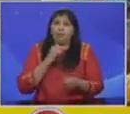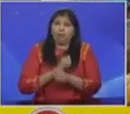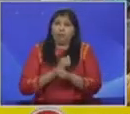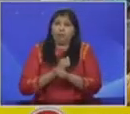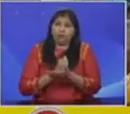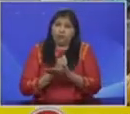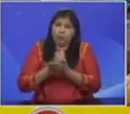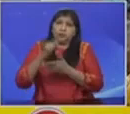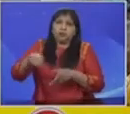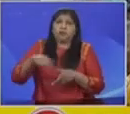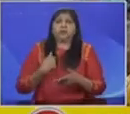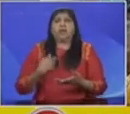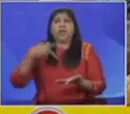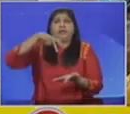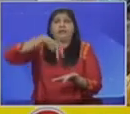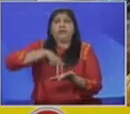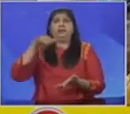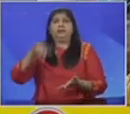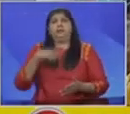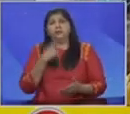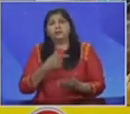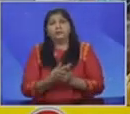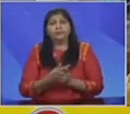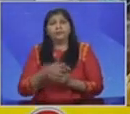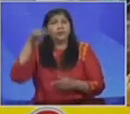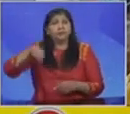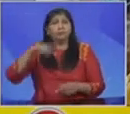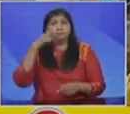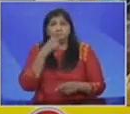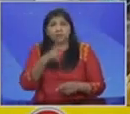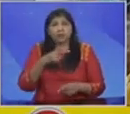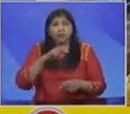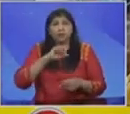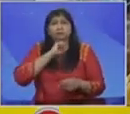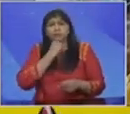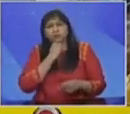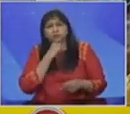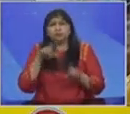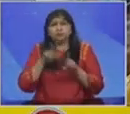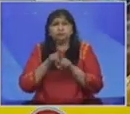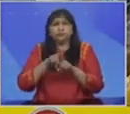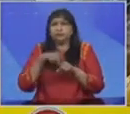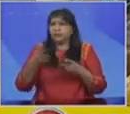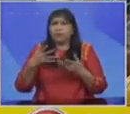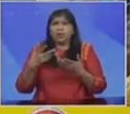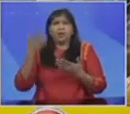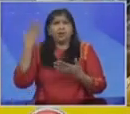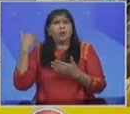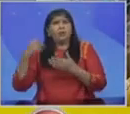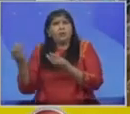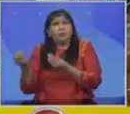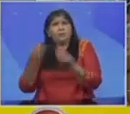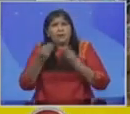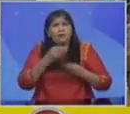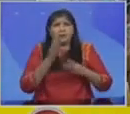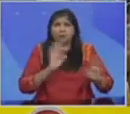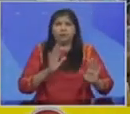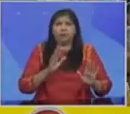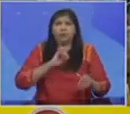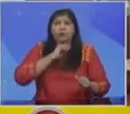और आज हम देखते हैं कि देश का युवा भी इस सोच के पक्ष में बिल्कुल नहीं है। आज जब